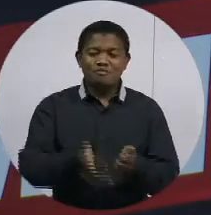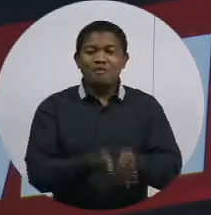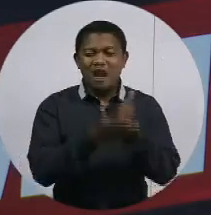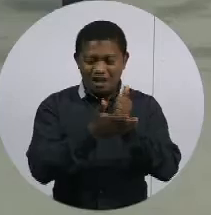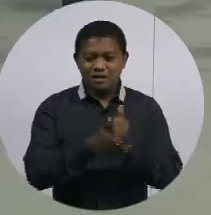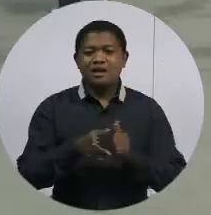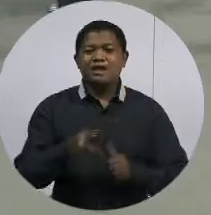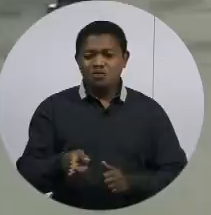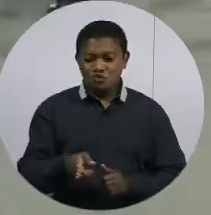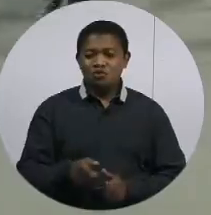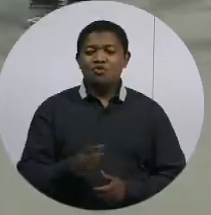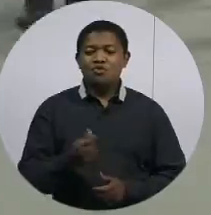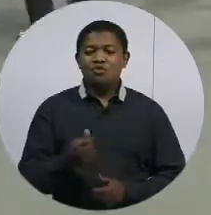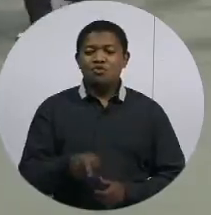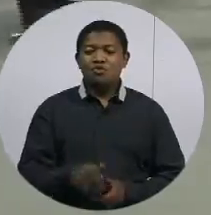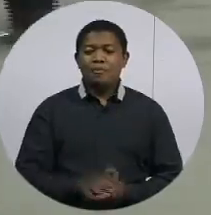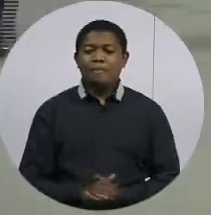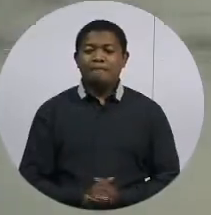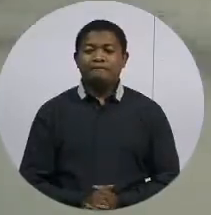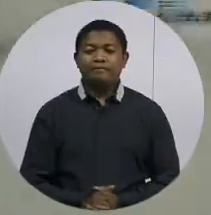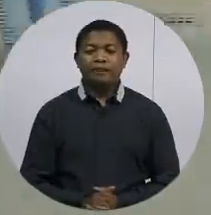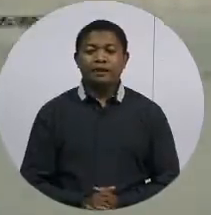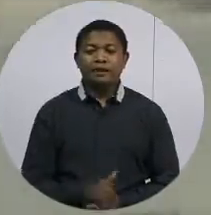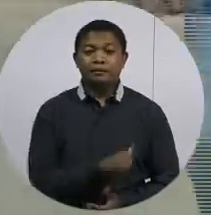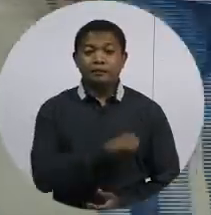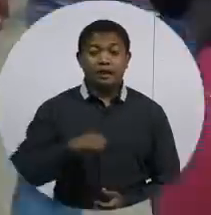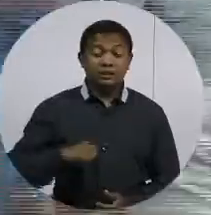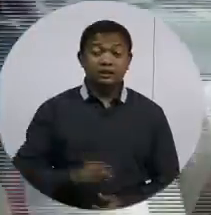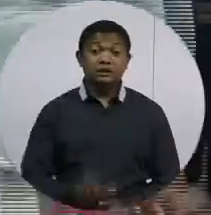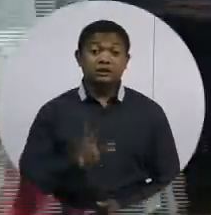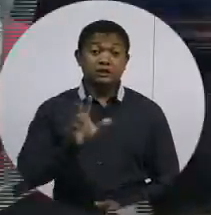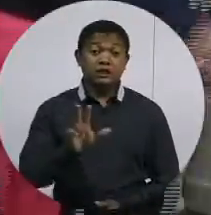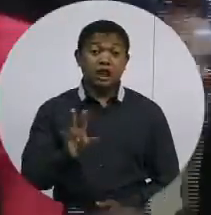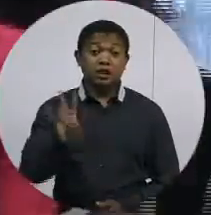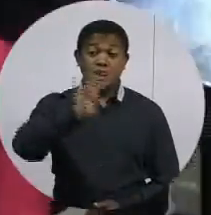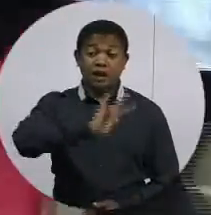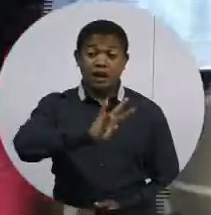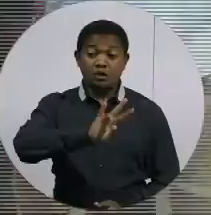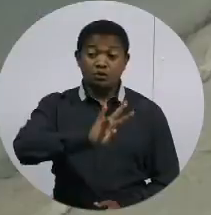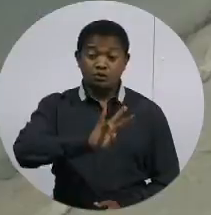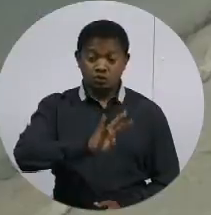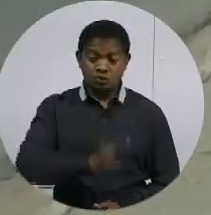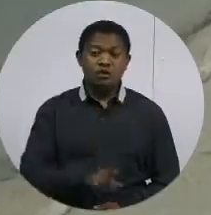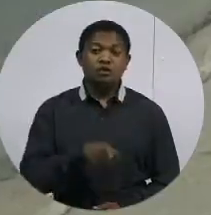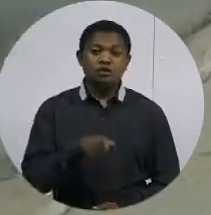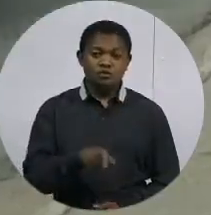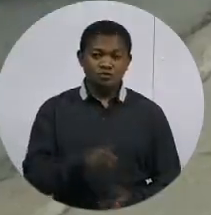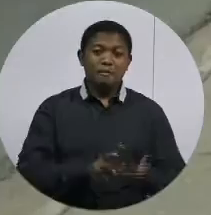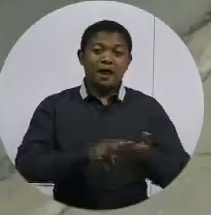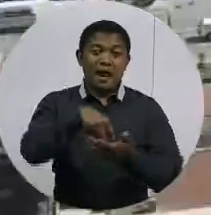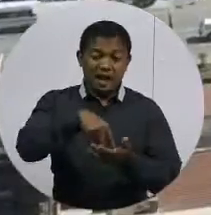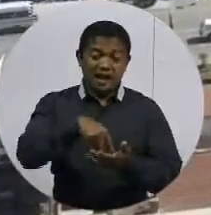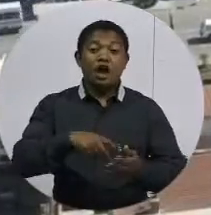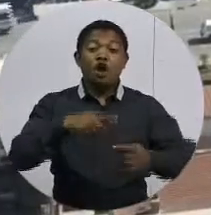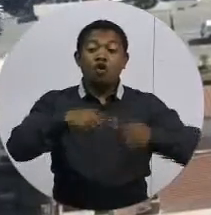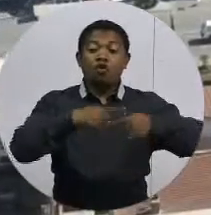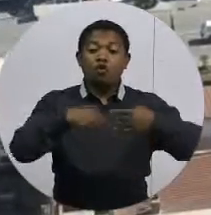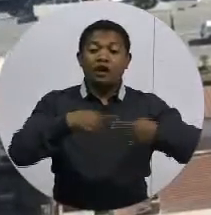Ramabasoa tao anatin'izay telo herinandro nametrahana ny fampindramam-bola miarina izay